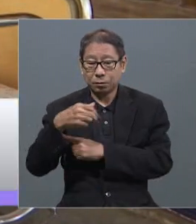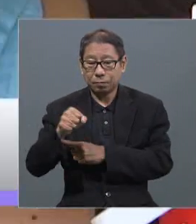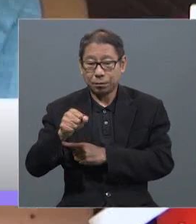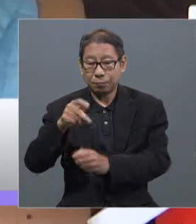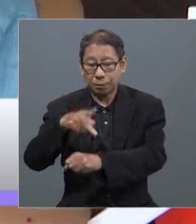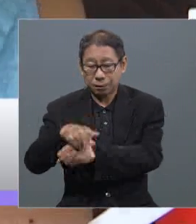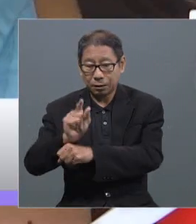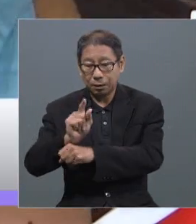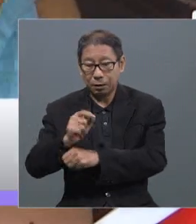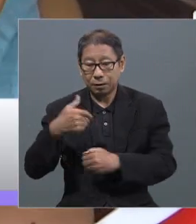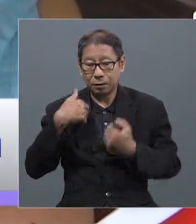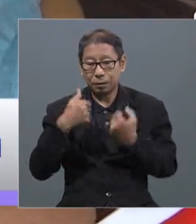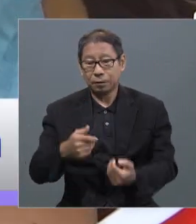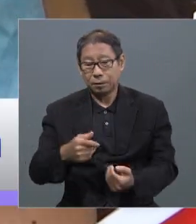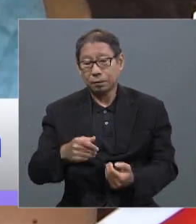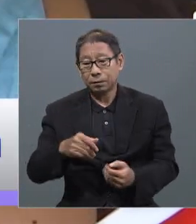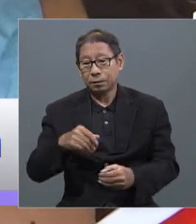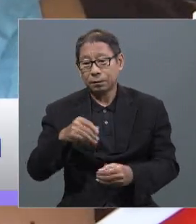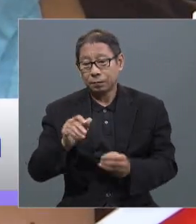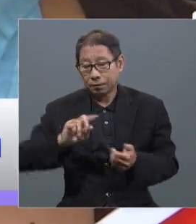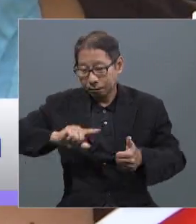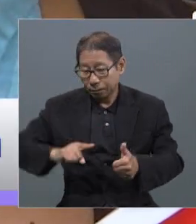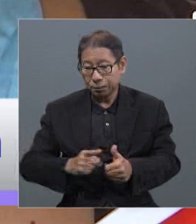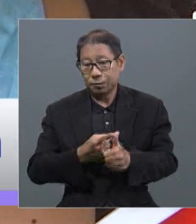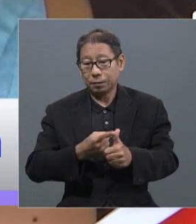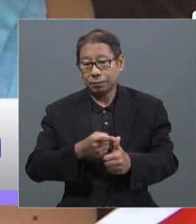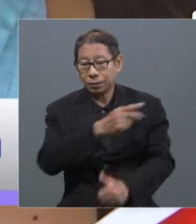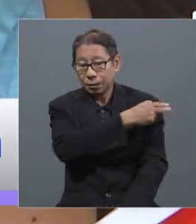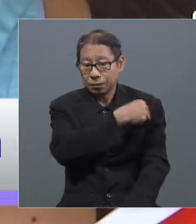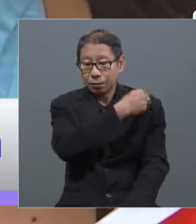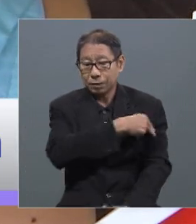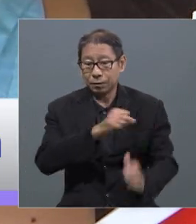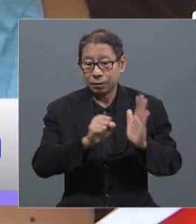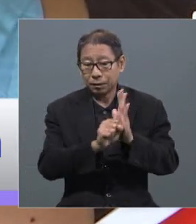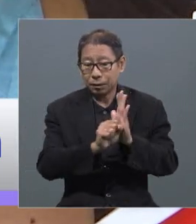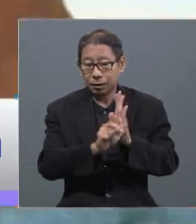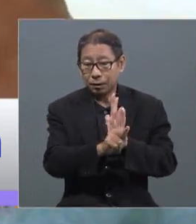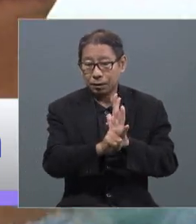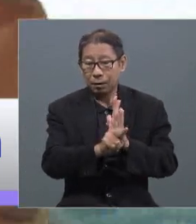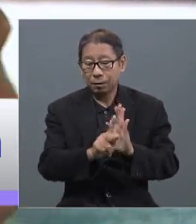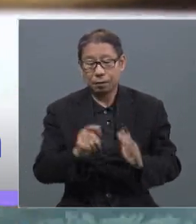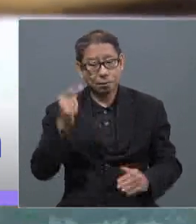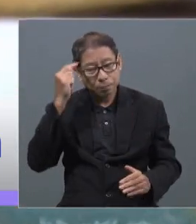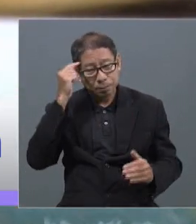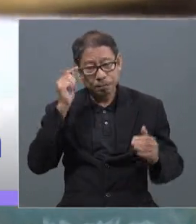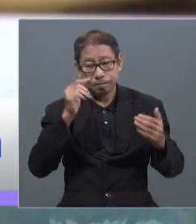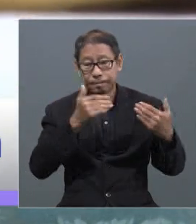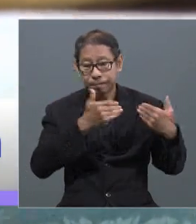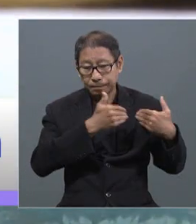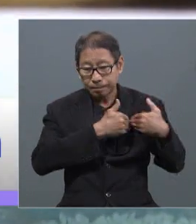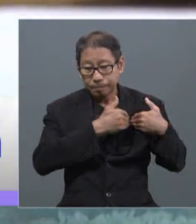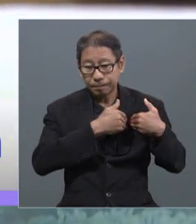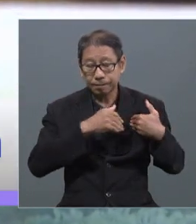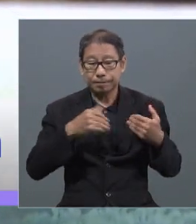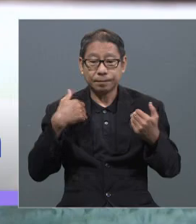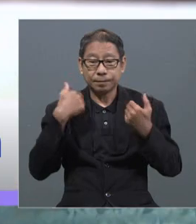าฤกษ์โรงพยาบาลสมเด็จพระยุพราชสระแก้วยังติดตรึงอยู่ในความทรงจำสุชาติแก้วศ